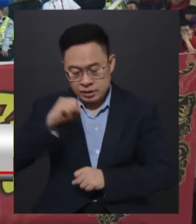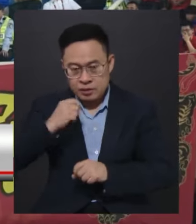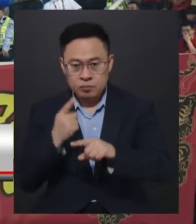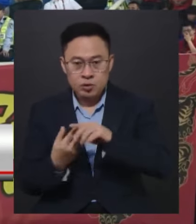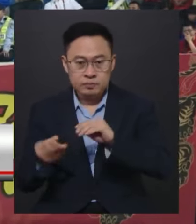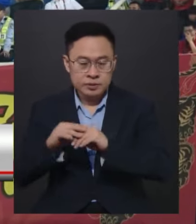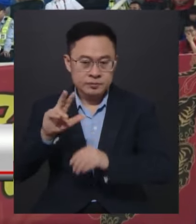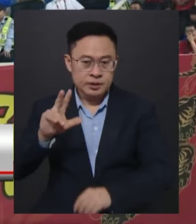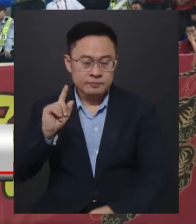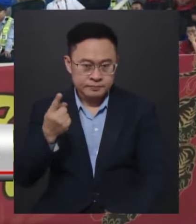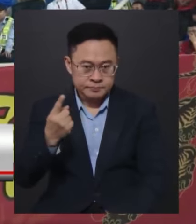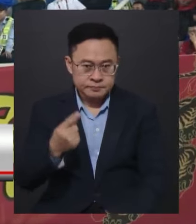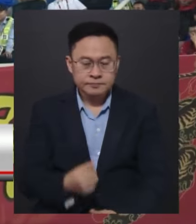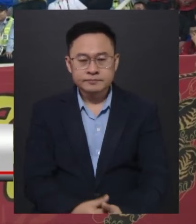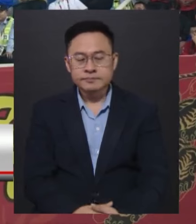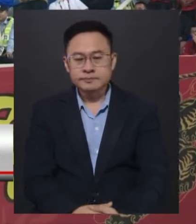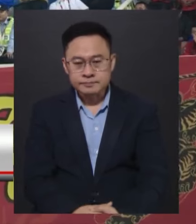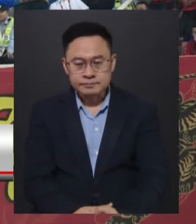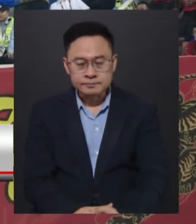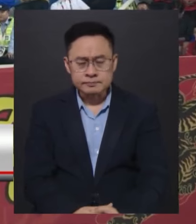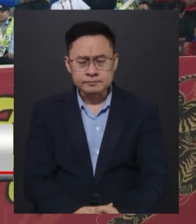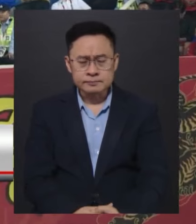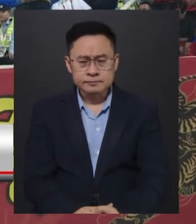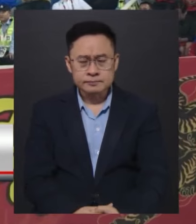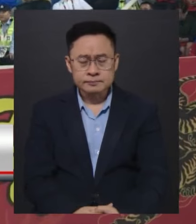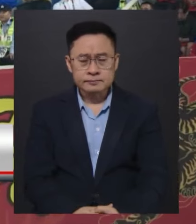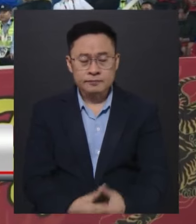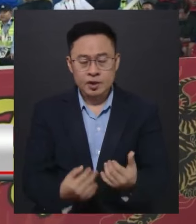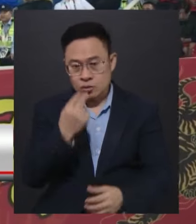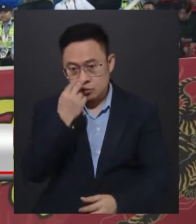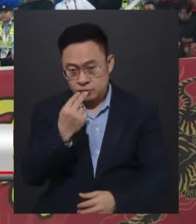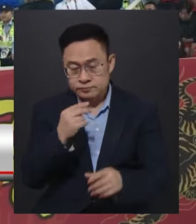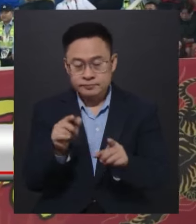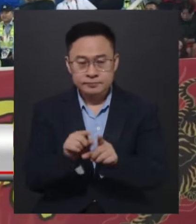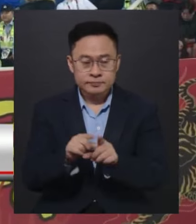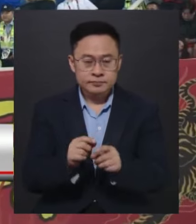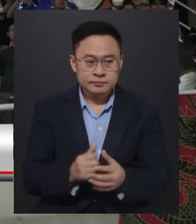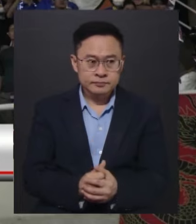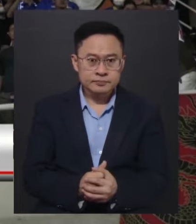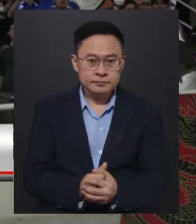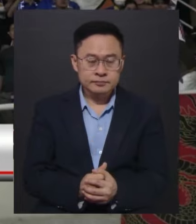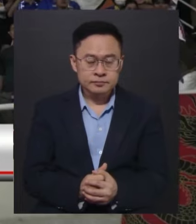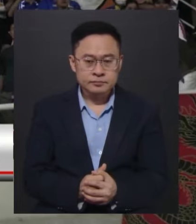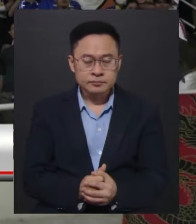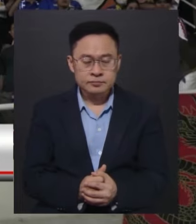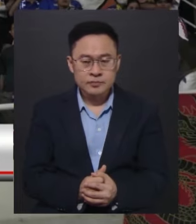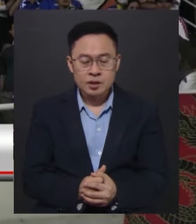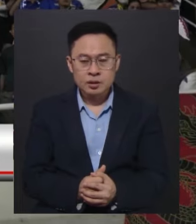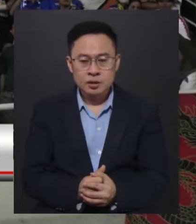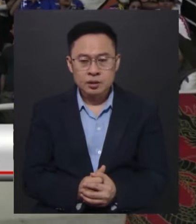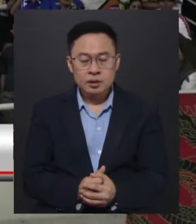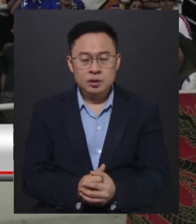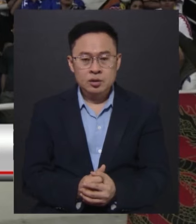ก็เป็นเสียงจากอิชิอินะคะที่ได้พูดถึงผลงานเมื่อค่ำคืนที่ผ่านมาค่ะในขณะที่ธีรธรบุญมาทัน